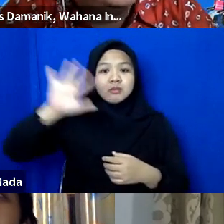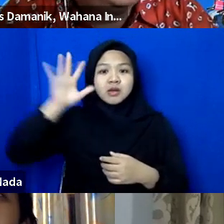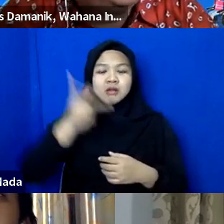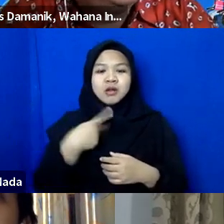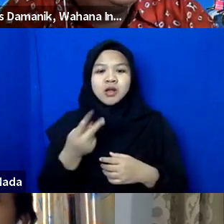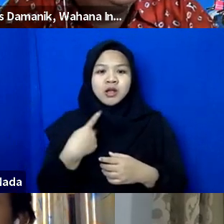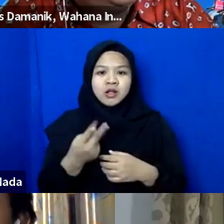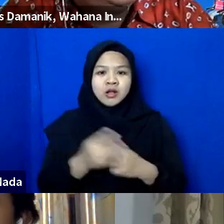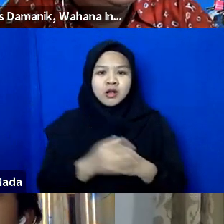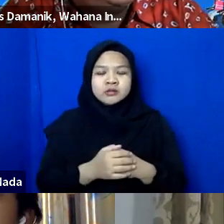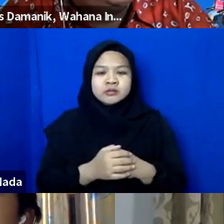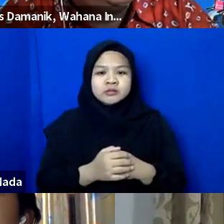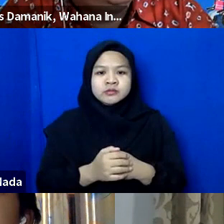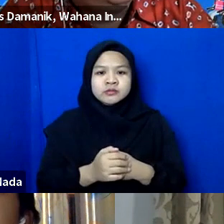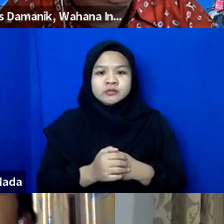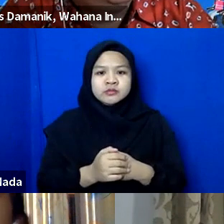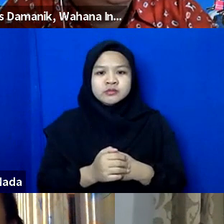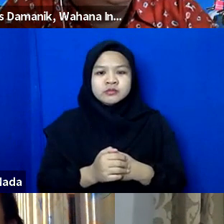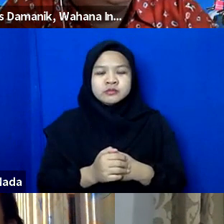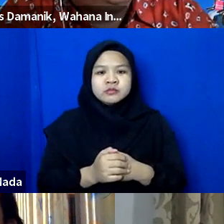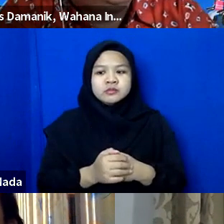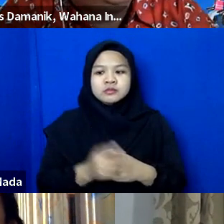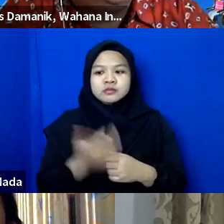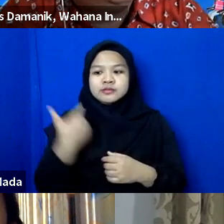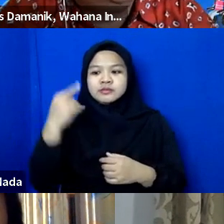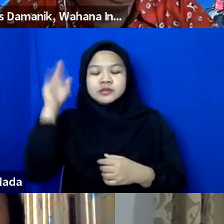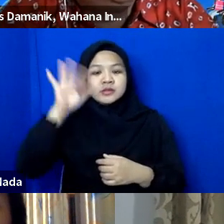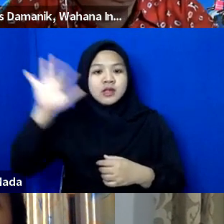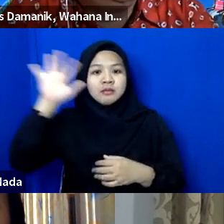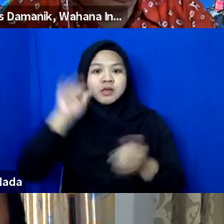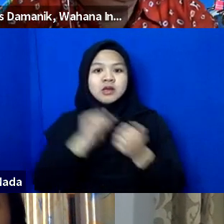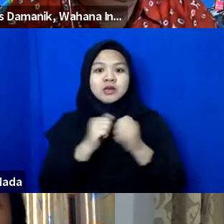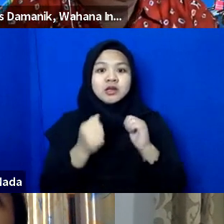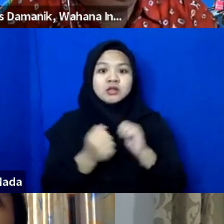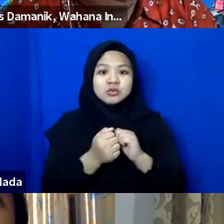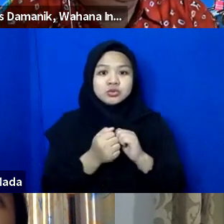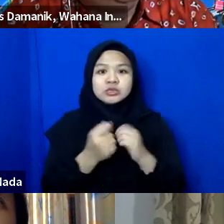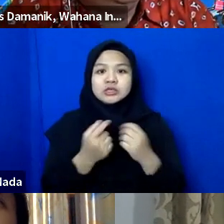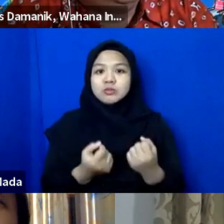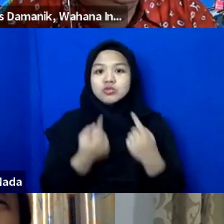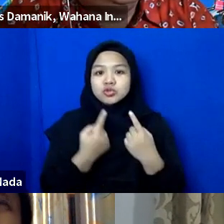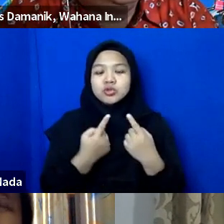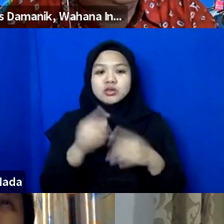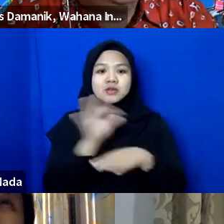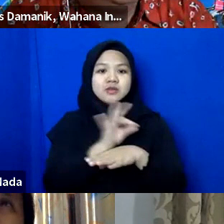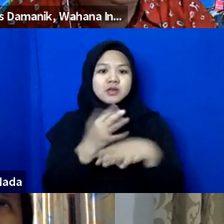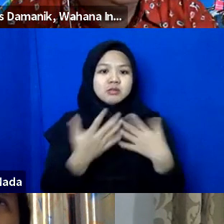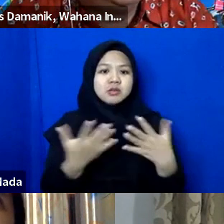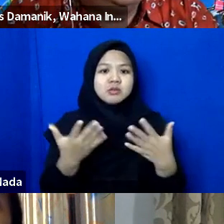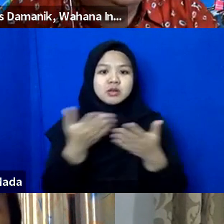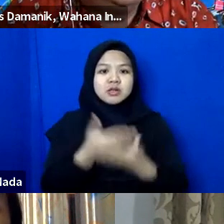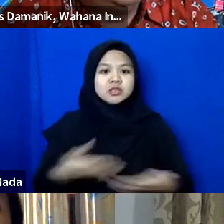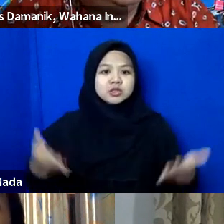tadi setelah Apa gambaran kasus yang yang muncul dalam film Bagaimana